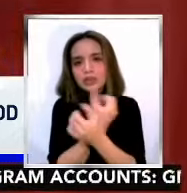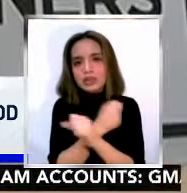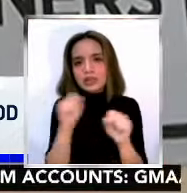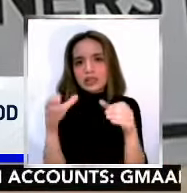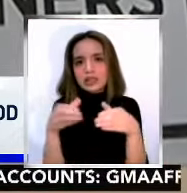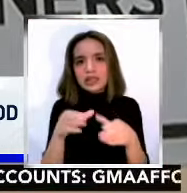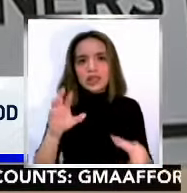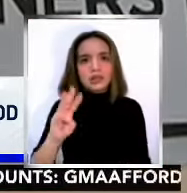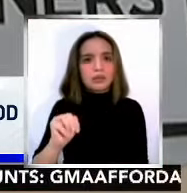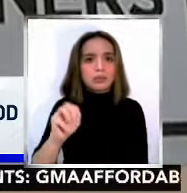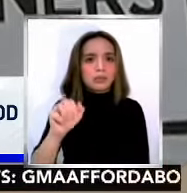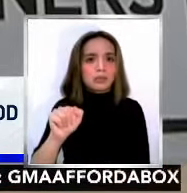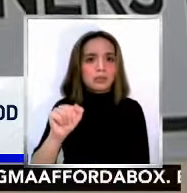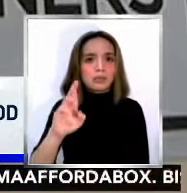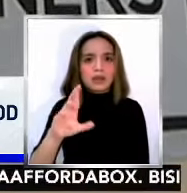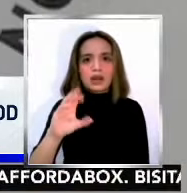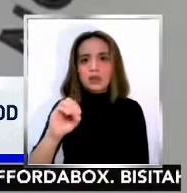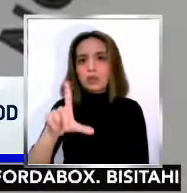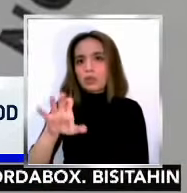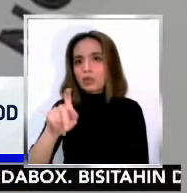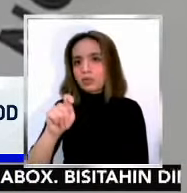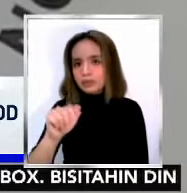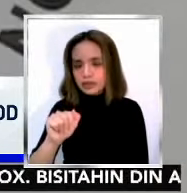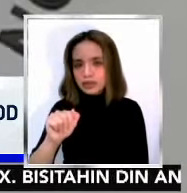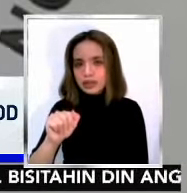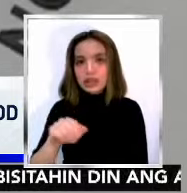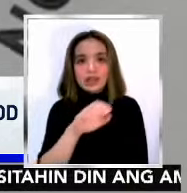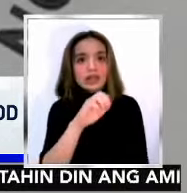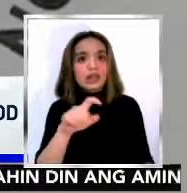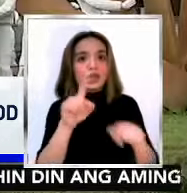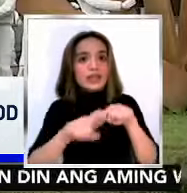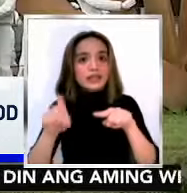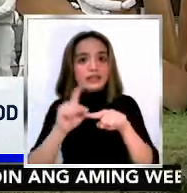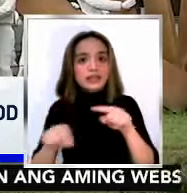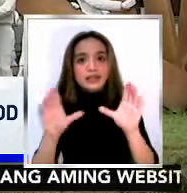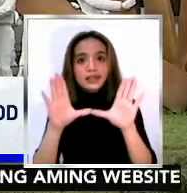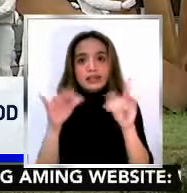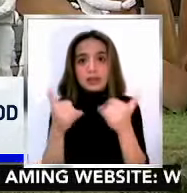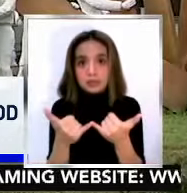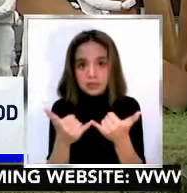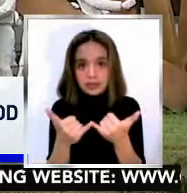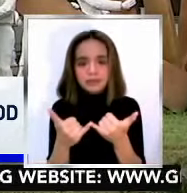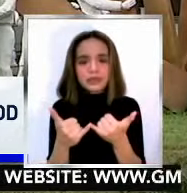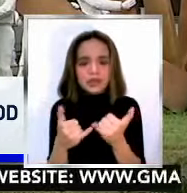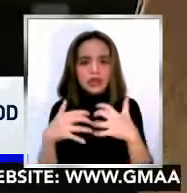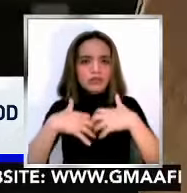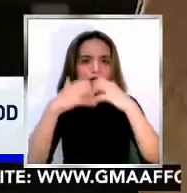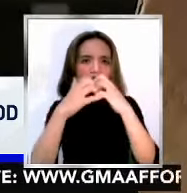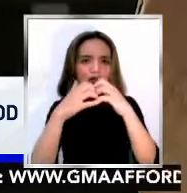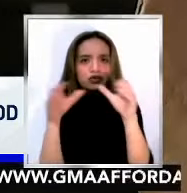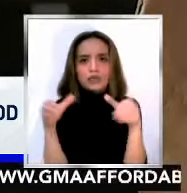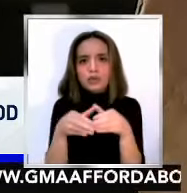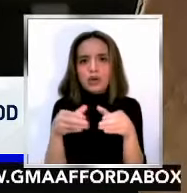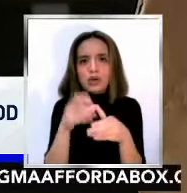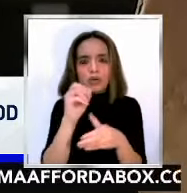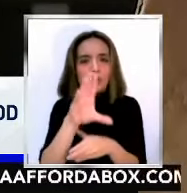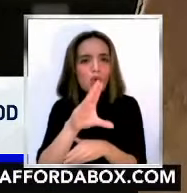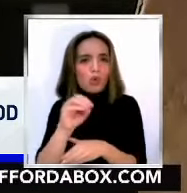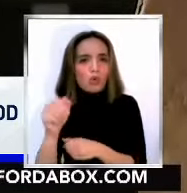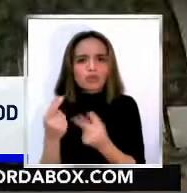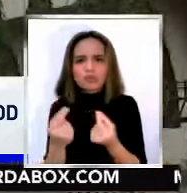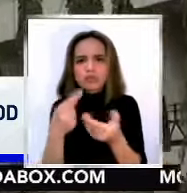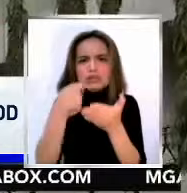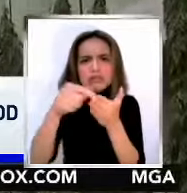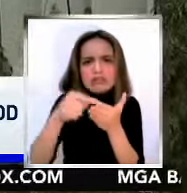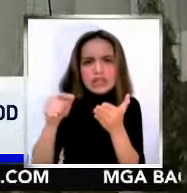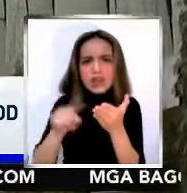Marcoleta, bumuo ng Task Force ang Energy Regulatory Commission o ERC at ang Commission on Audit o COA para pag-aralan ang financial